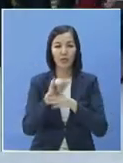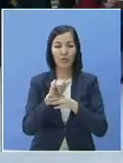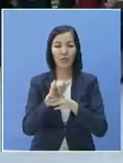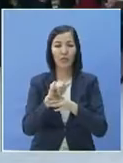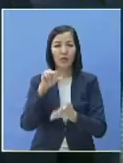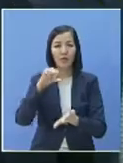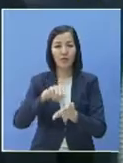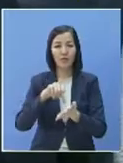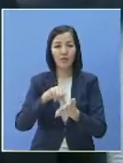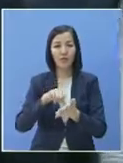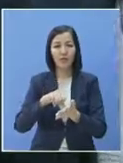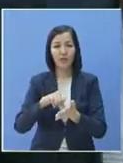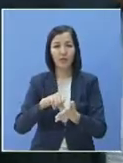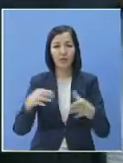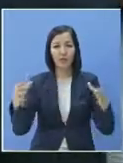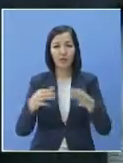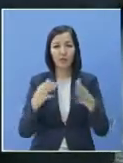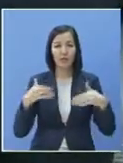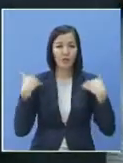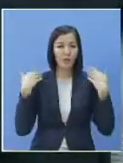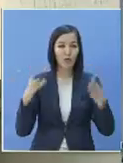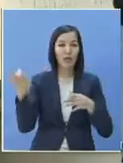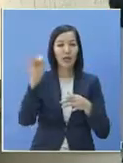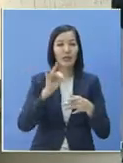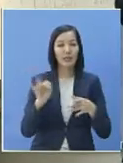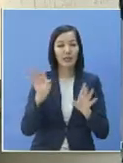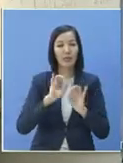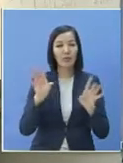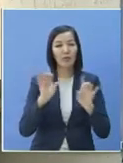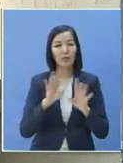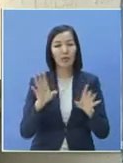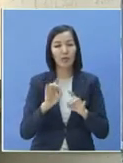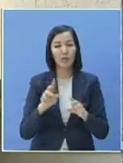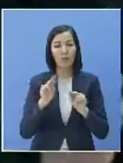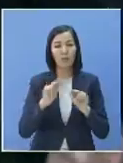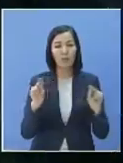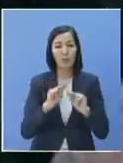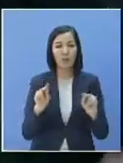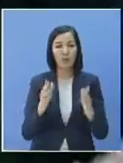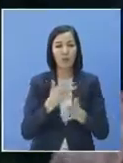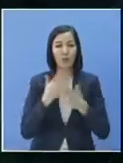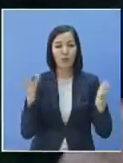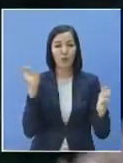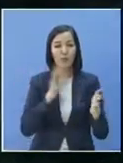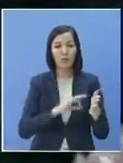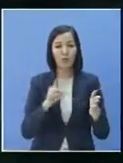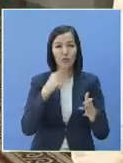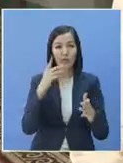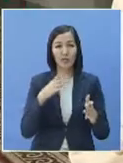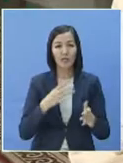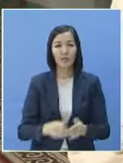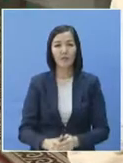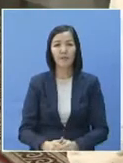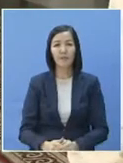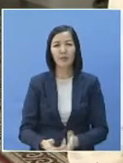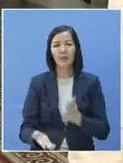сөз алып, білім ұжымын құттықтады. Тарихқа тоқталып, орталықтың халықты ағартушылық жолында үлкен үлес қосқандығын тілге тиек етті. Кезінде